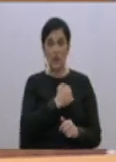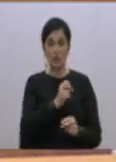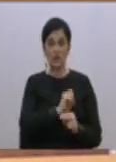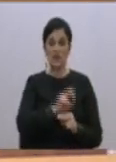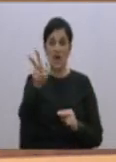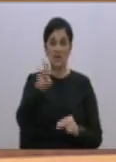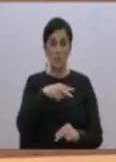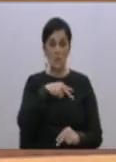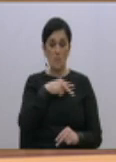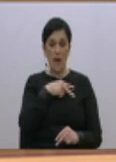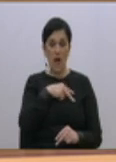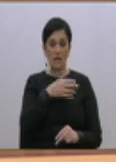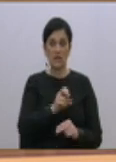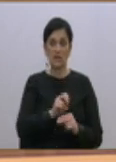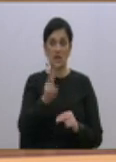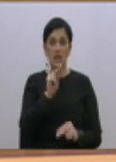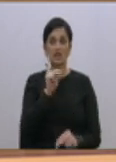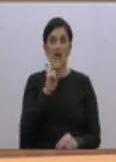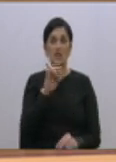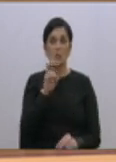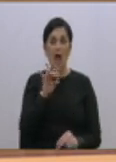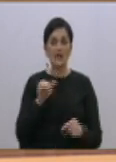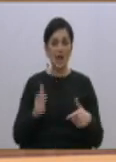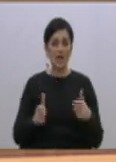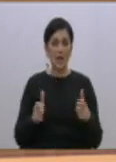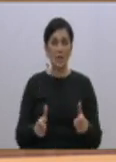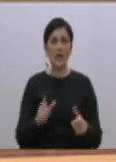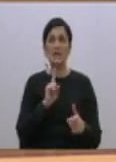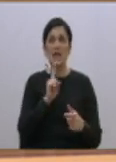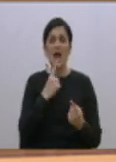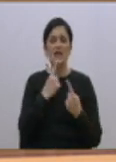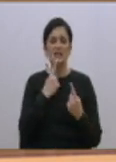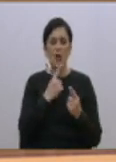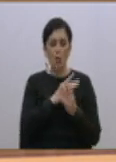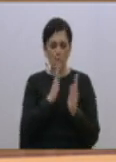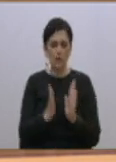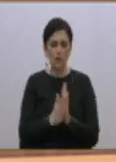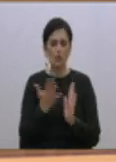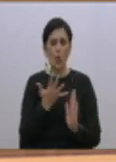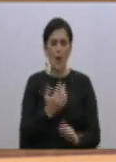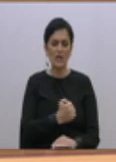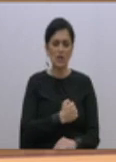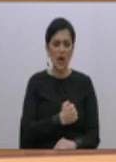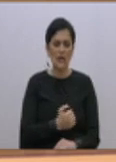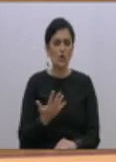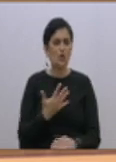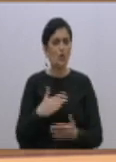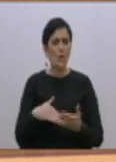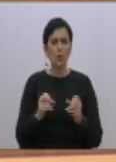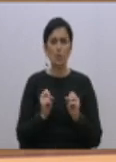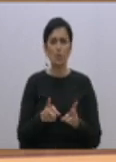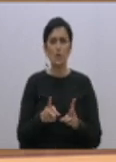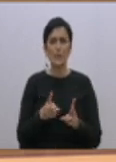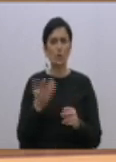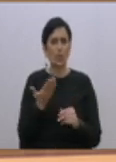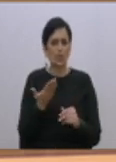გააქციეთ პარლამენტიდან, გენერალი ჩაჩიბაია. Razia საერთოდ საუბარი, რომელი ჯარის, რომელი უსაფრთხოების და